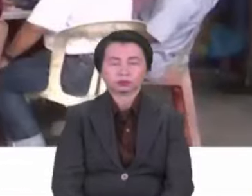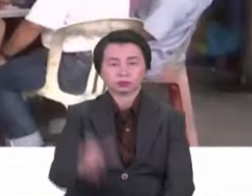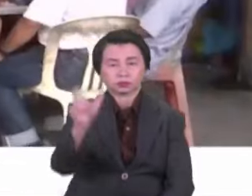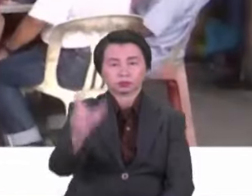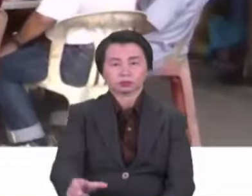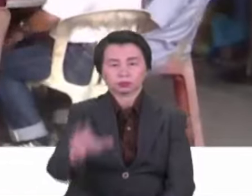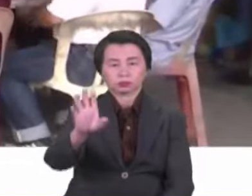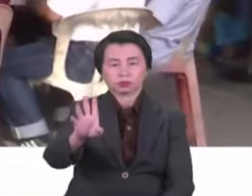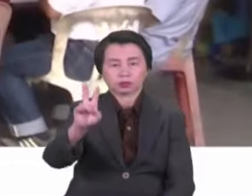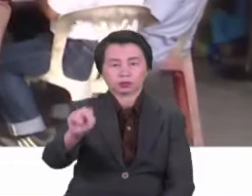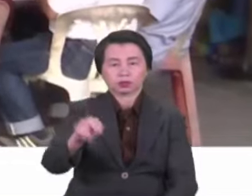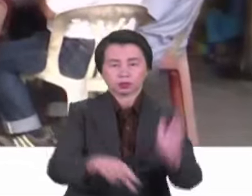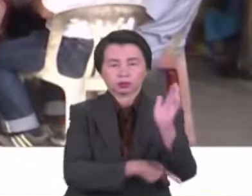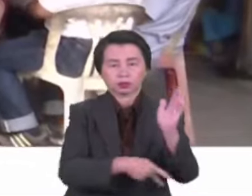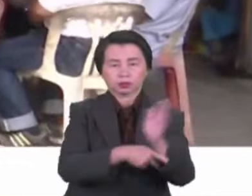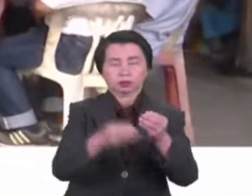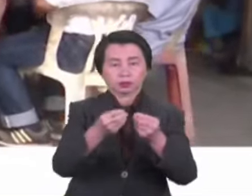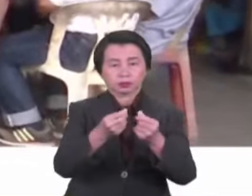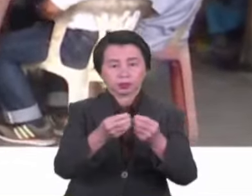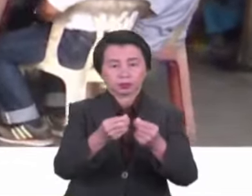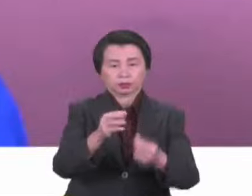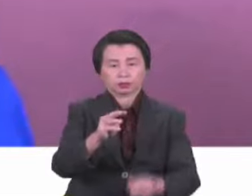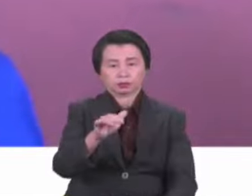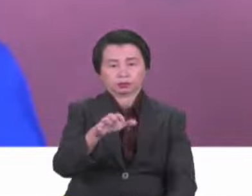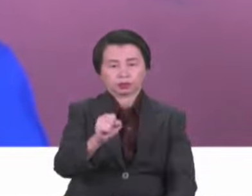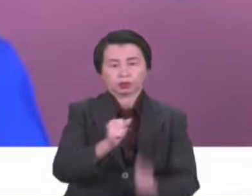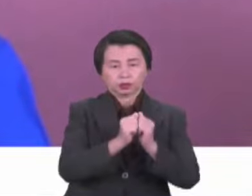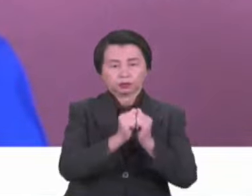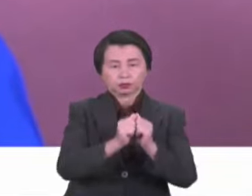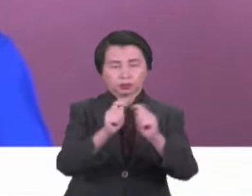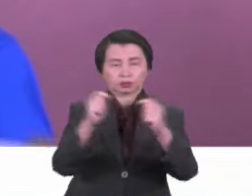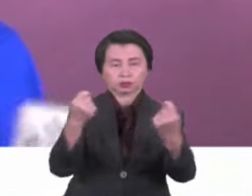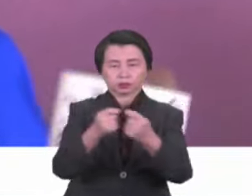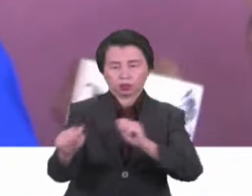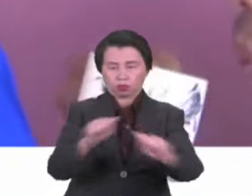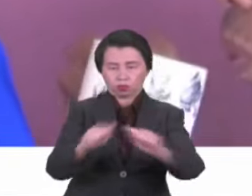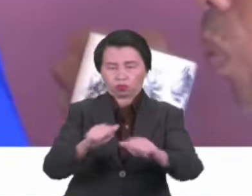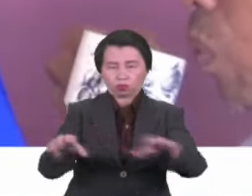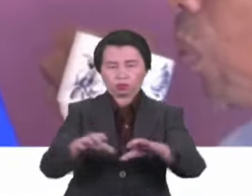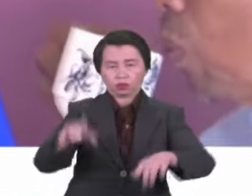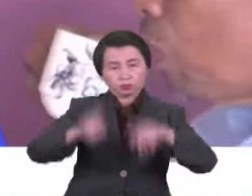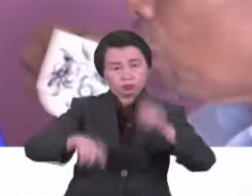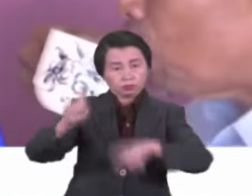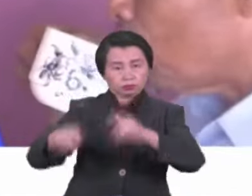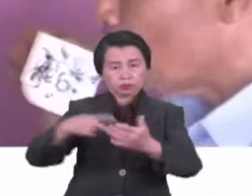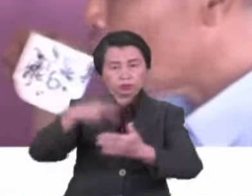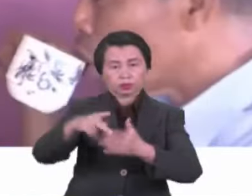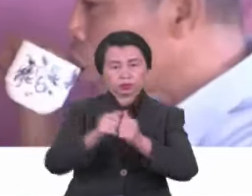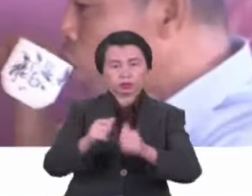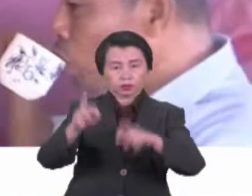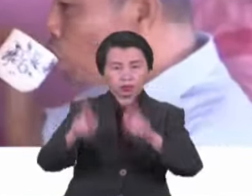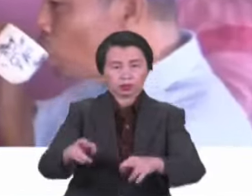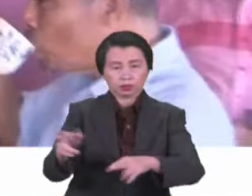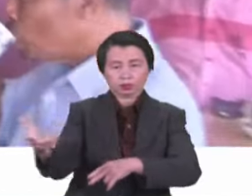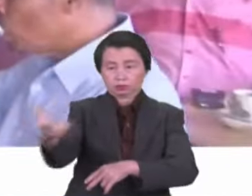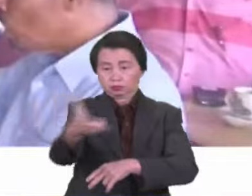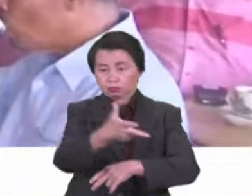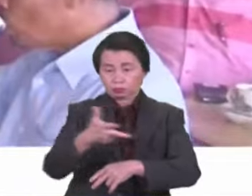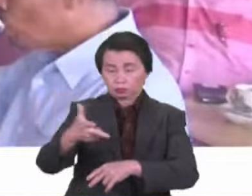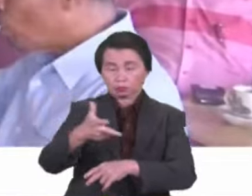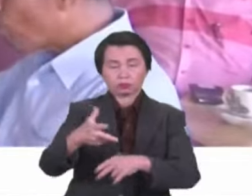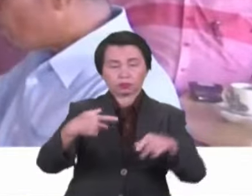Calon Barisan Nasional Parlimen Pasir Mas, Dato' Abdul Ghani Harun bersama jentera antara yang giat melakukan pelbagai program bersama penduduk selain tinjauan ke